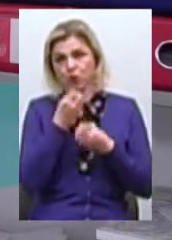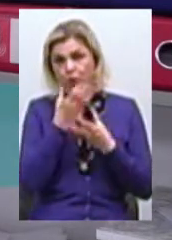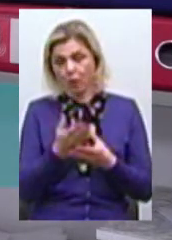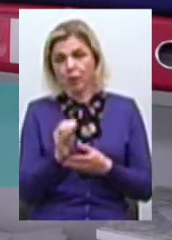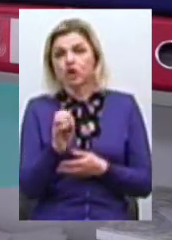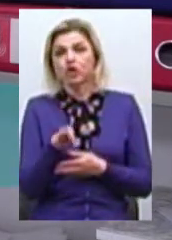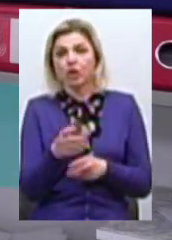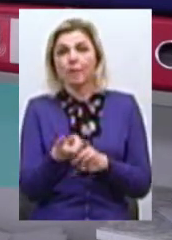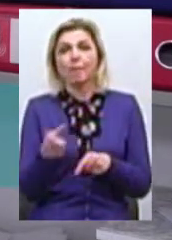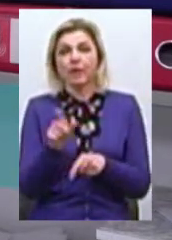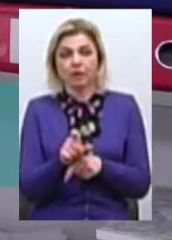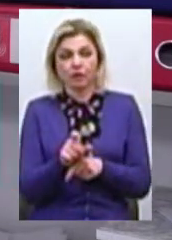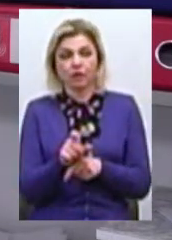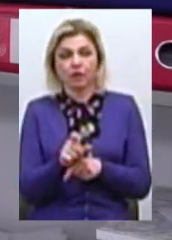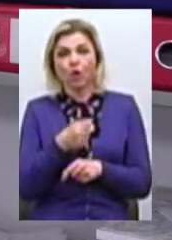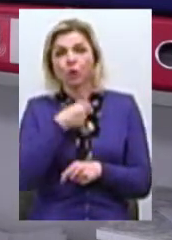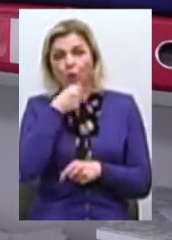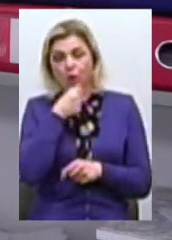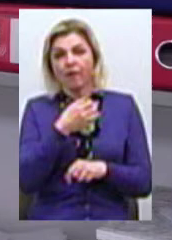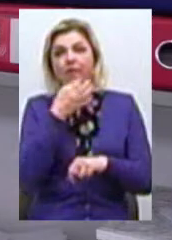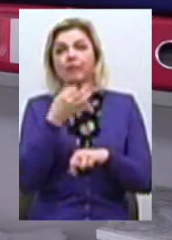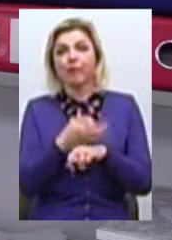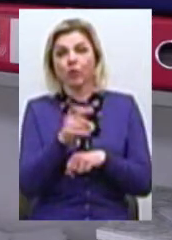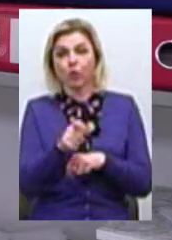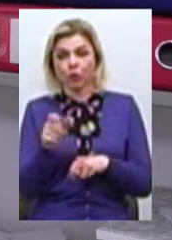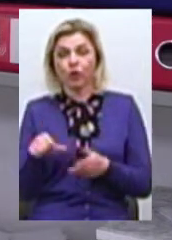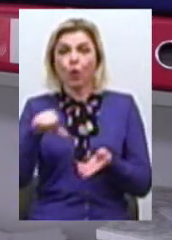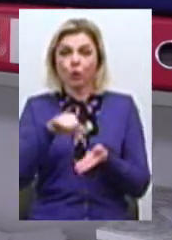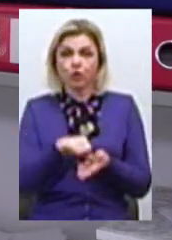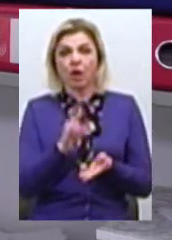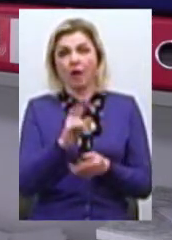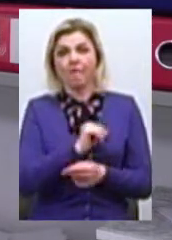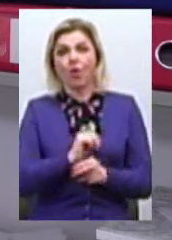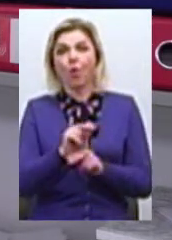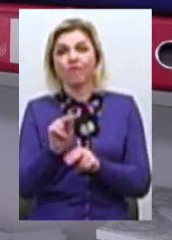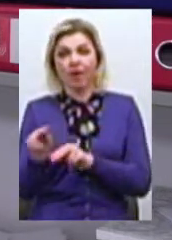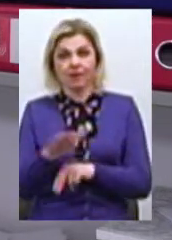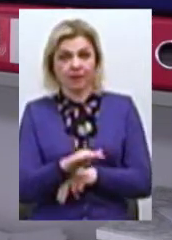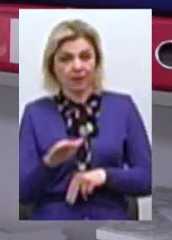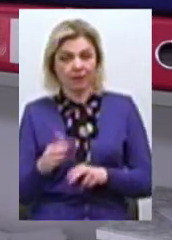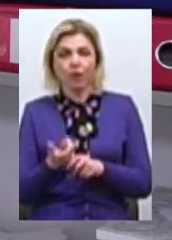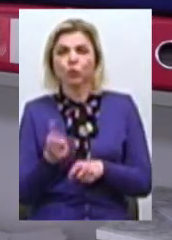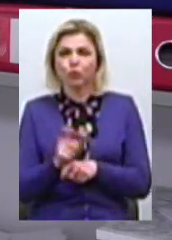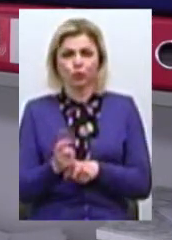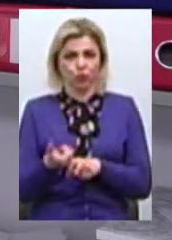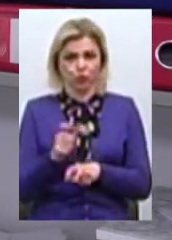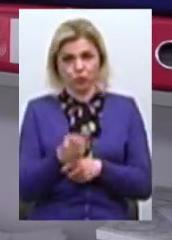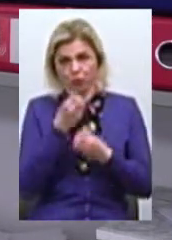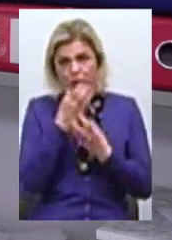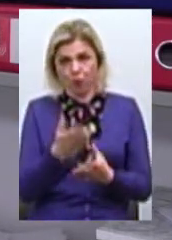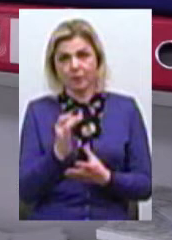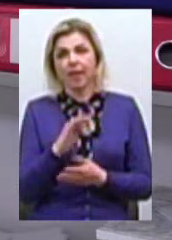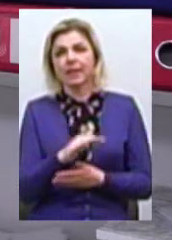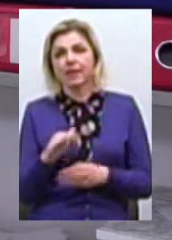більше дорослих, відповідальних людей залучені до виховання дітей, це дуже-дуже добре. І дитина